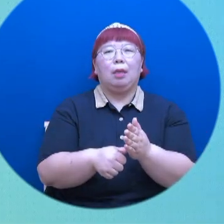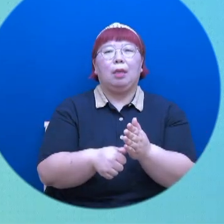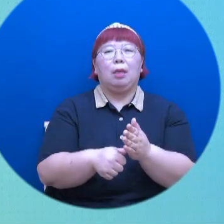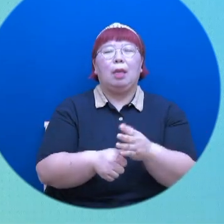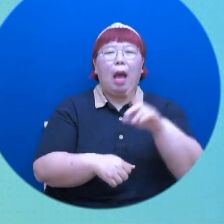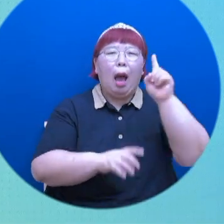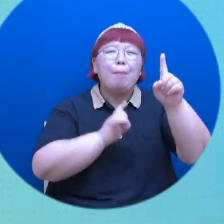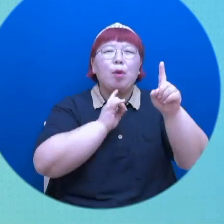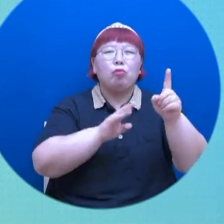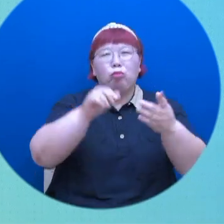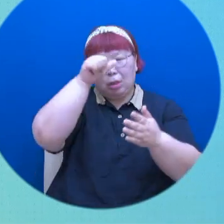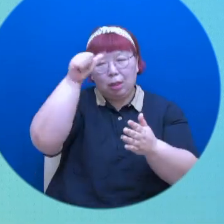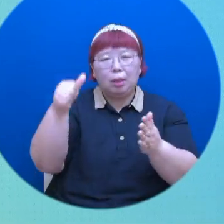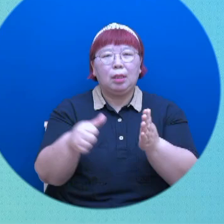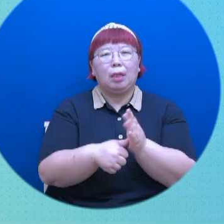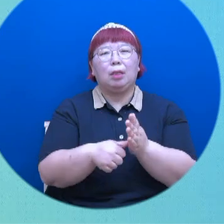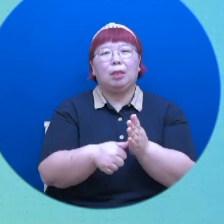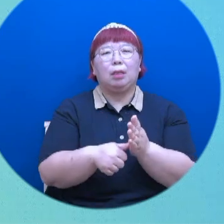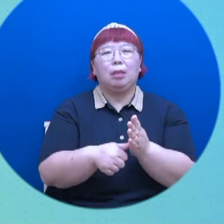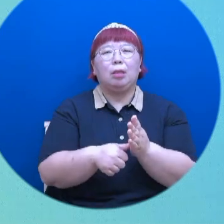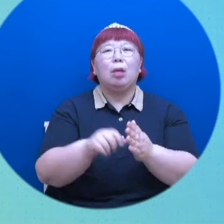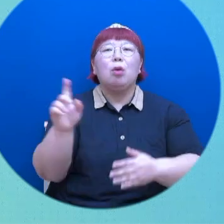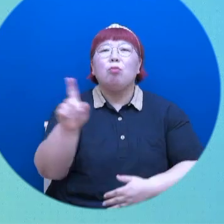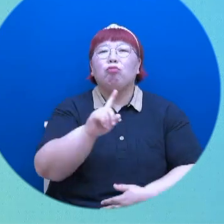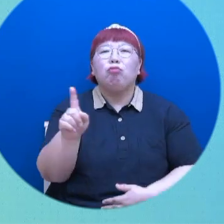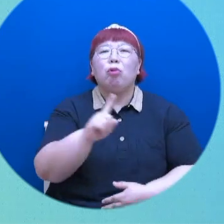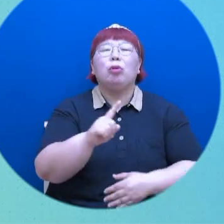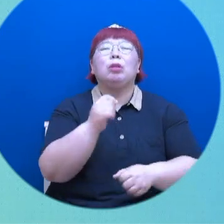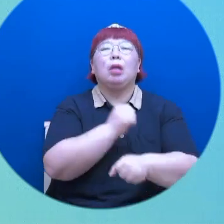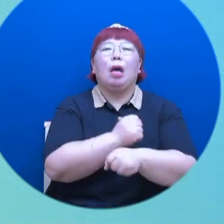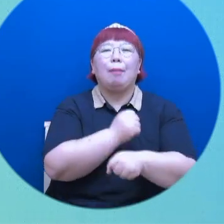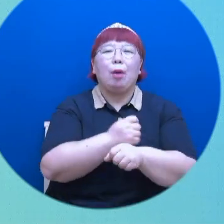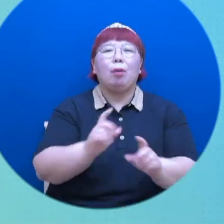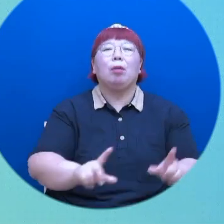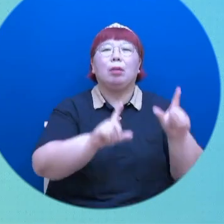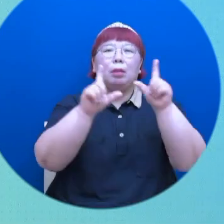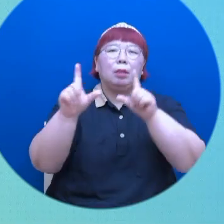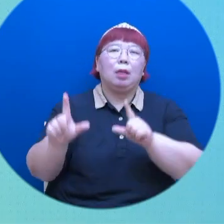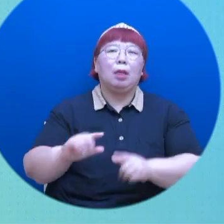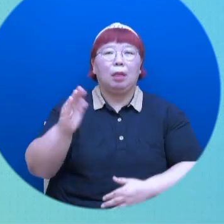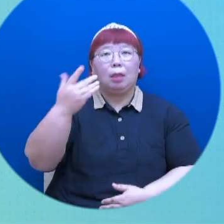한 번뿐인 인생을 무엇을 하면서 살아가시겠습니까?